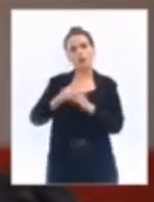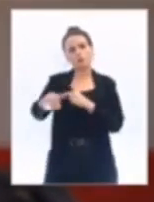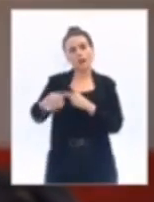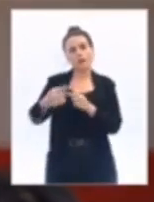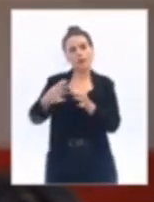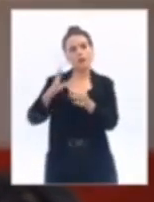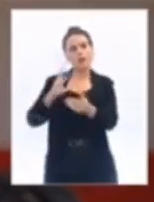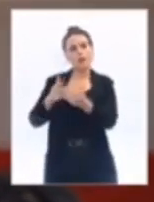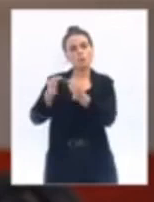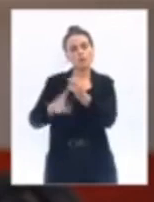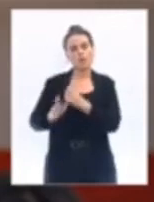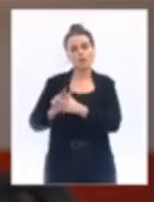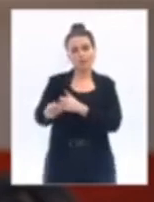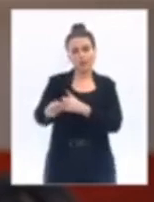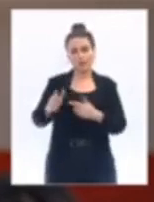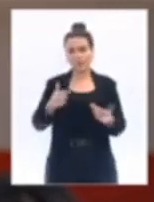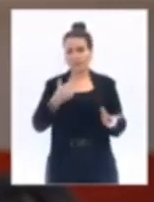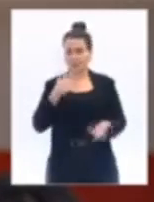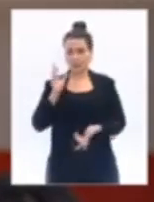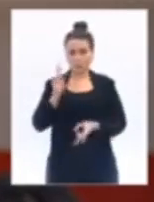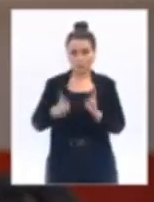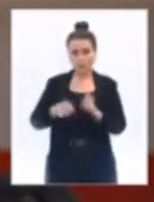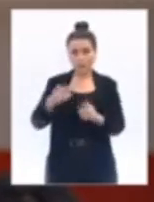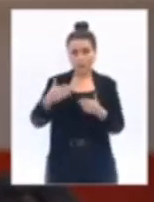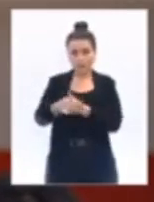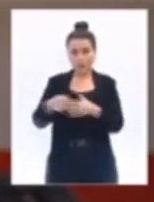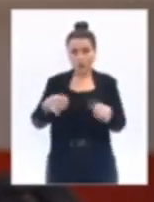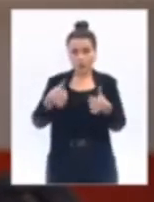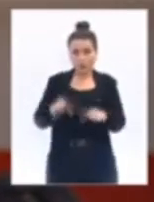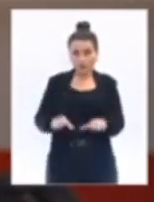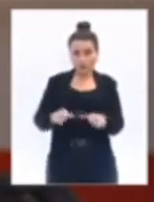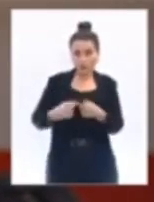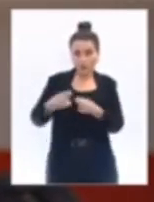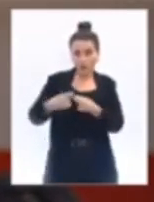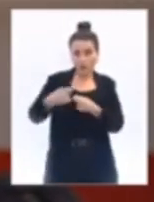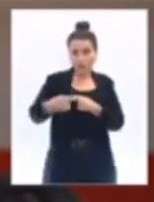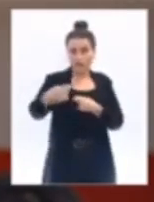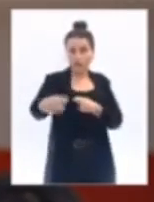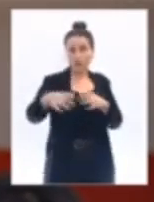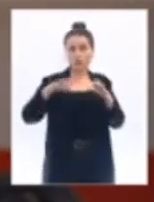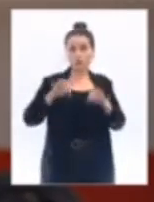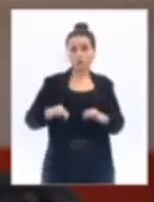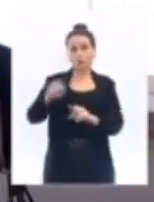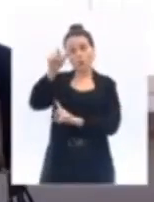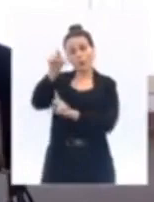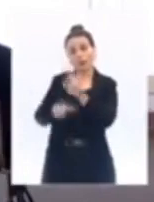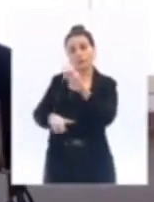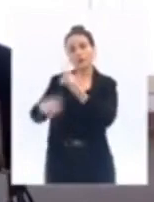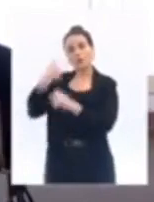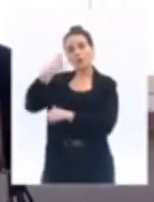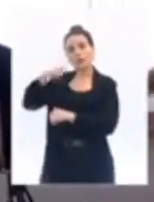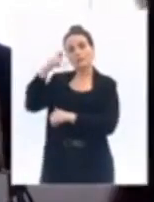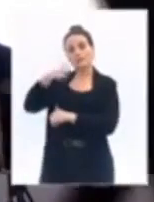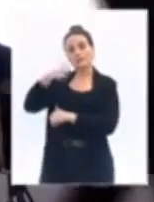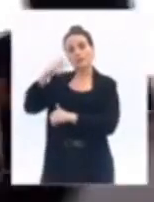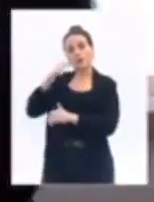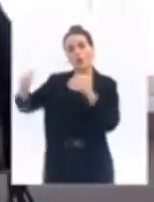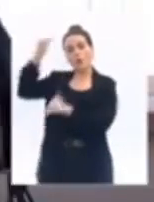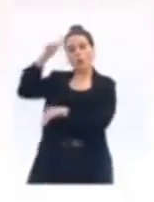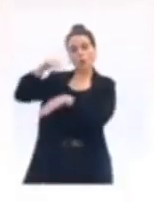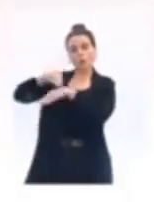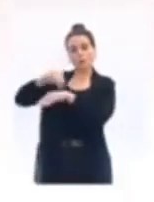Jean-Michel Blanquer de répondre. Merci, Monsieur le Premier ministre. S'agissant des lycées, j'ai dit tout à l'heure qu'il y avait de la souplesse parce